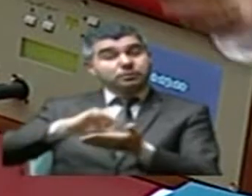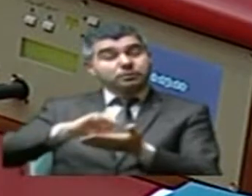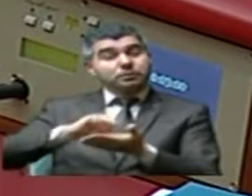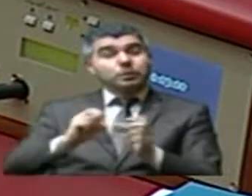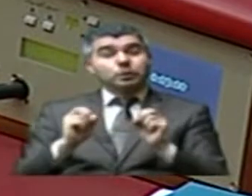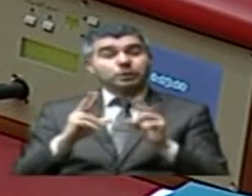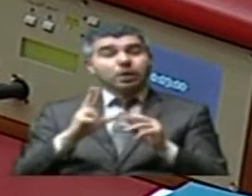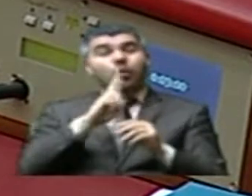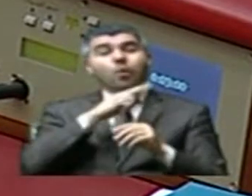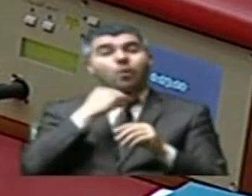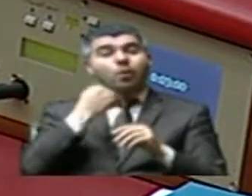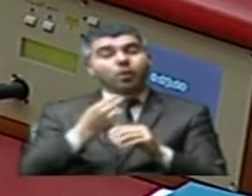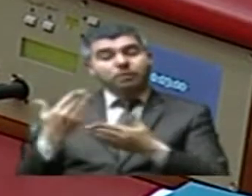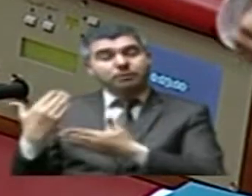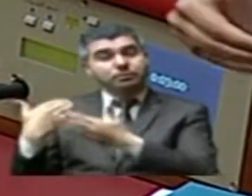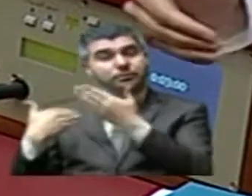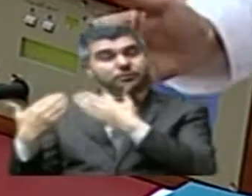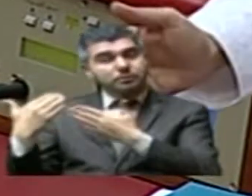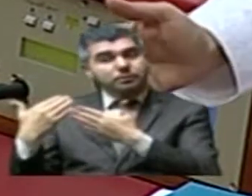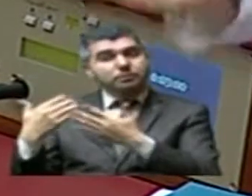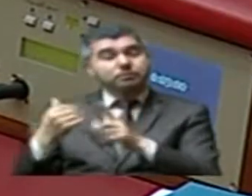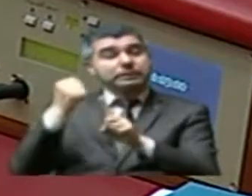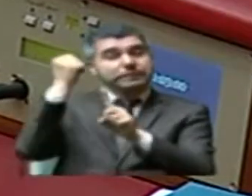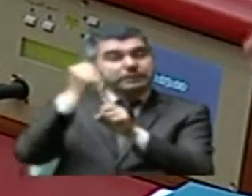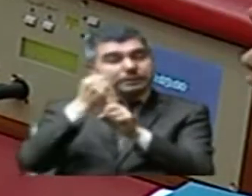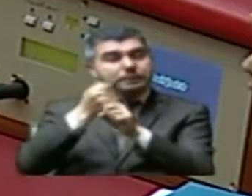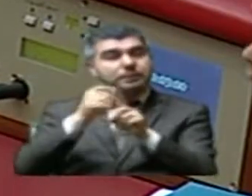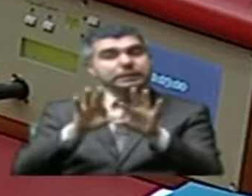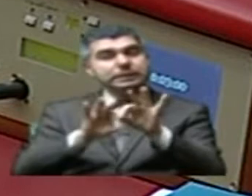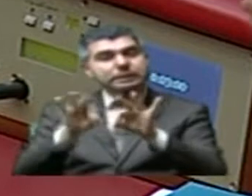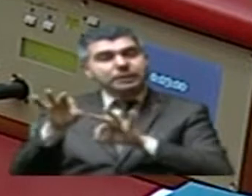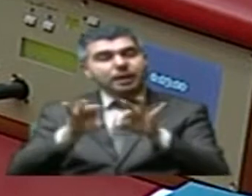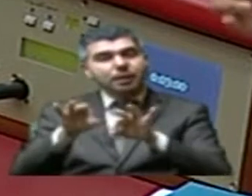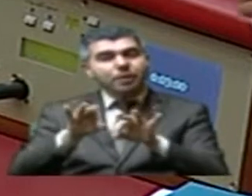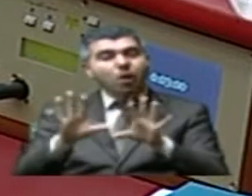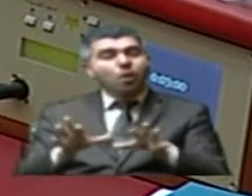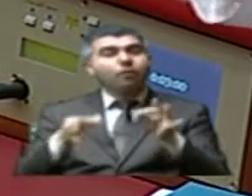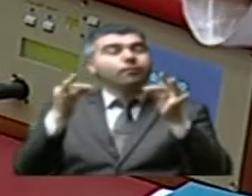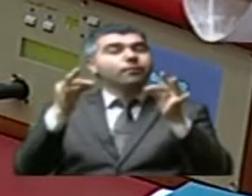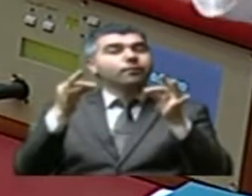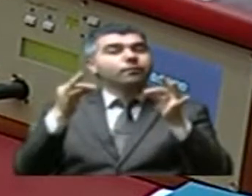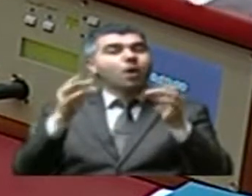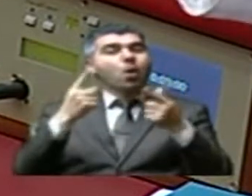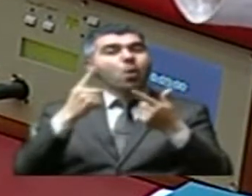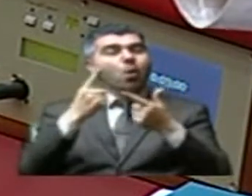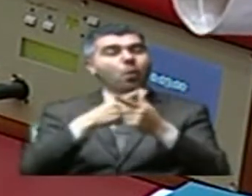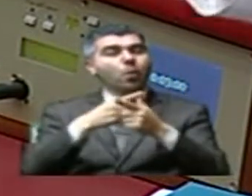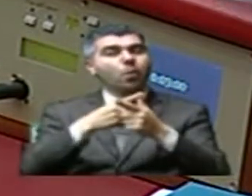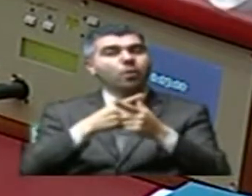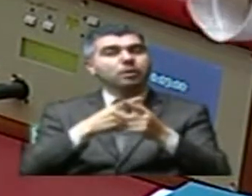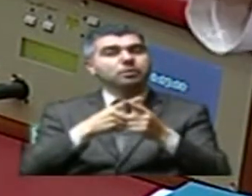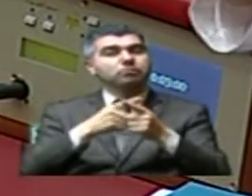الحكومة السابقة وهذه الحكومة دارت مجموعة ديال التدابير، منها أول شيء احنا كنعتزوا به هي كاينة واحد